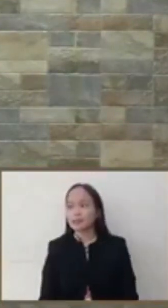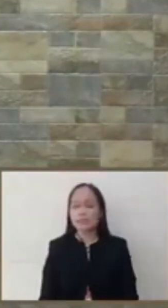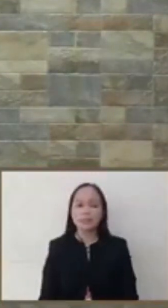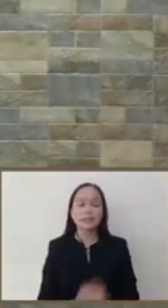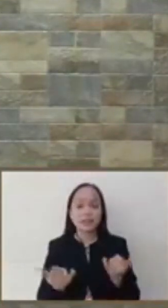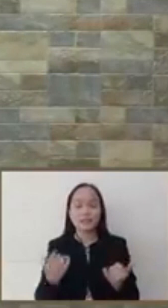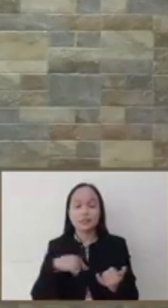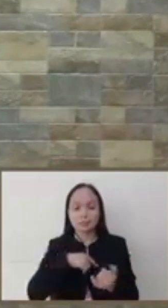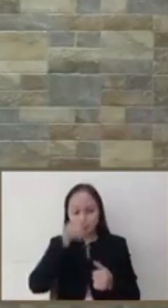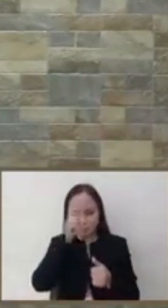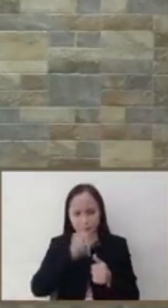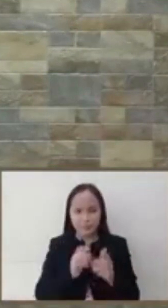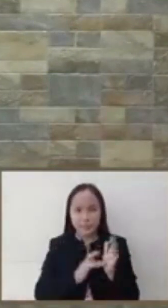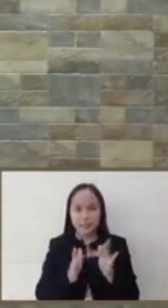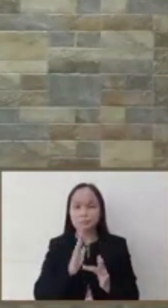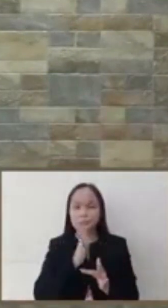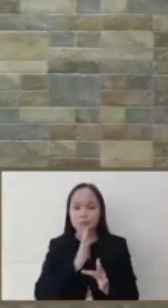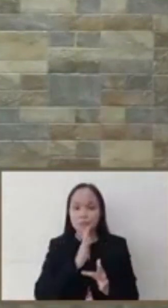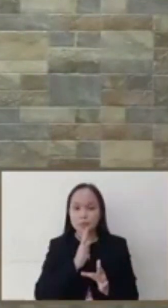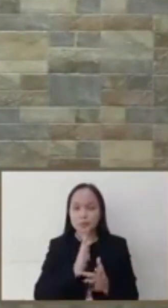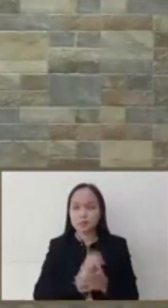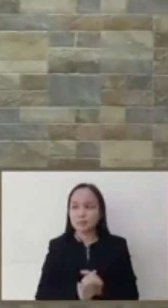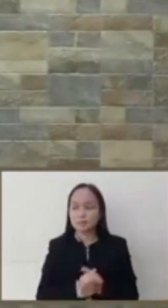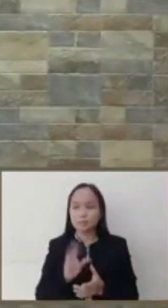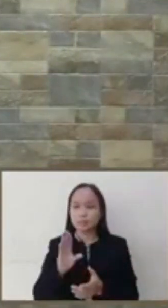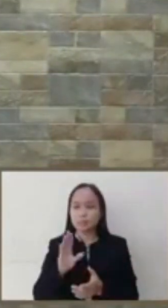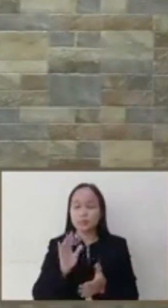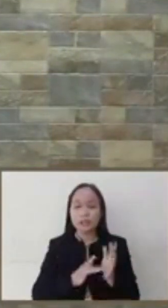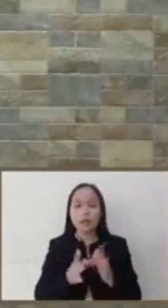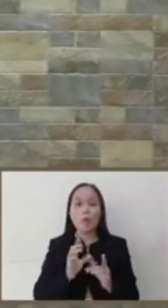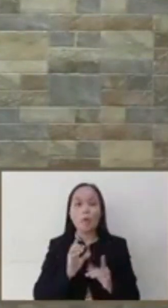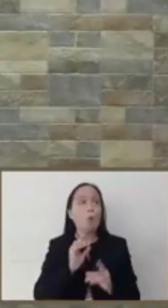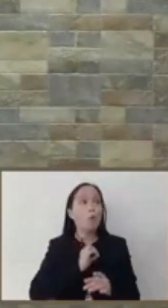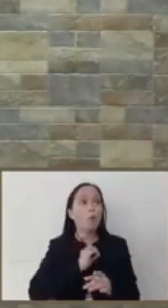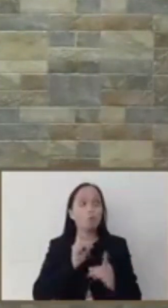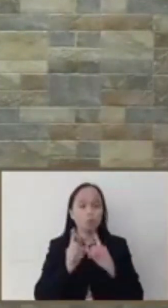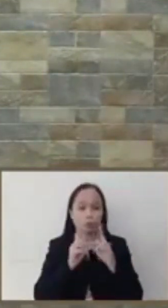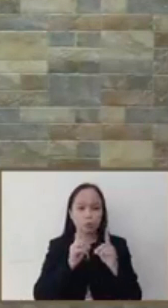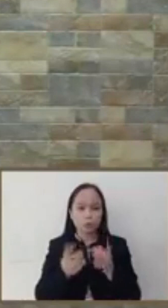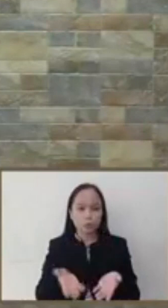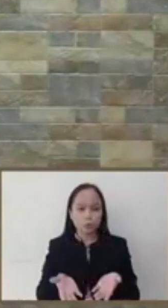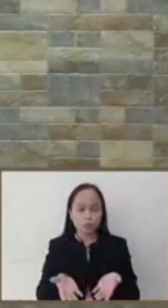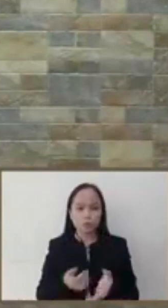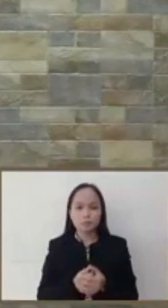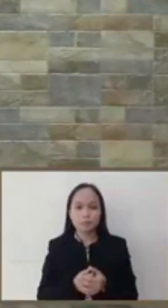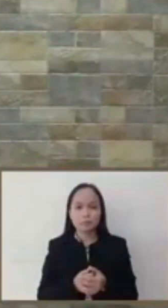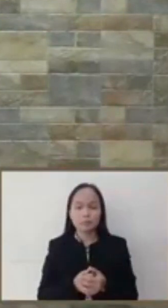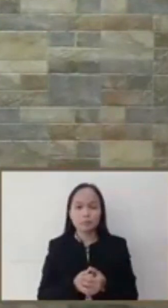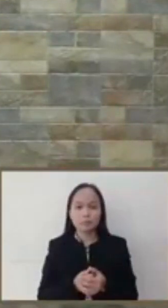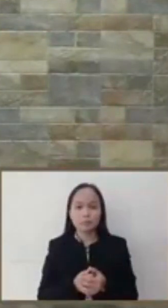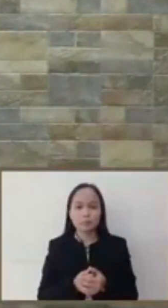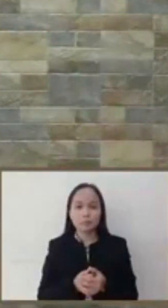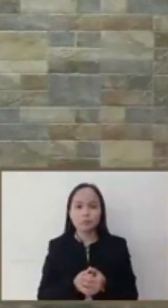this is the Lord Jesus Christ speaking, mga kapatid. Ang Panginoong Jesucristo ang nagsasalita po rito at kinakausap